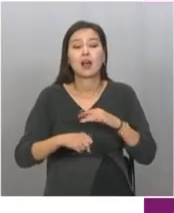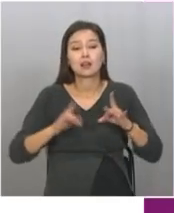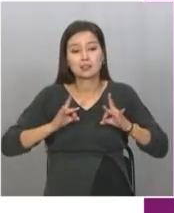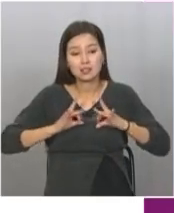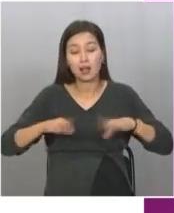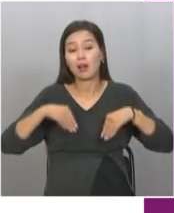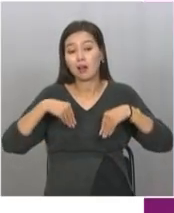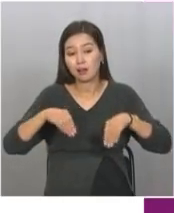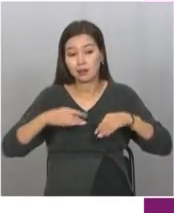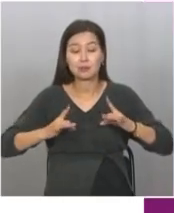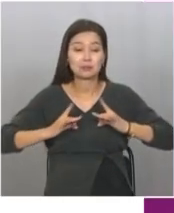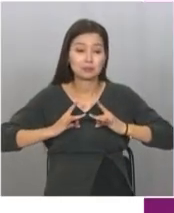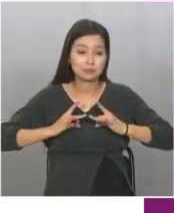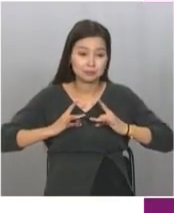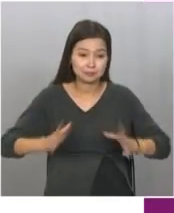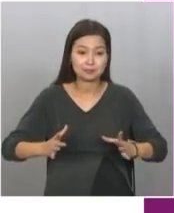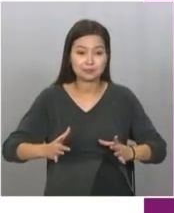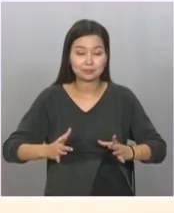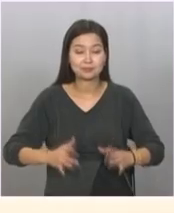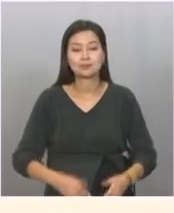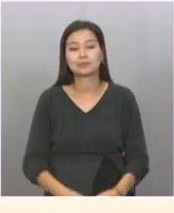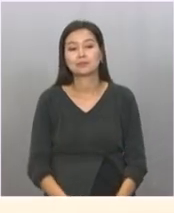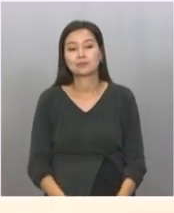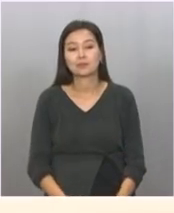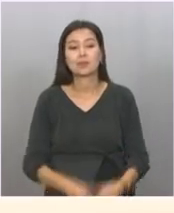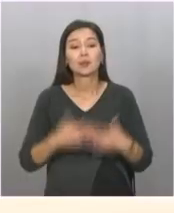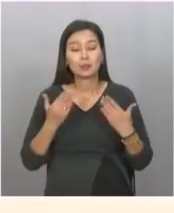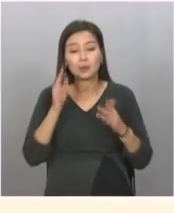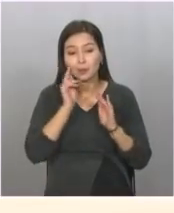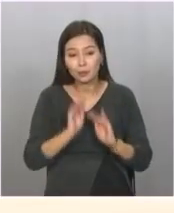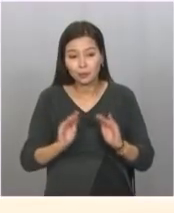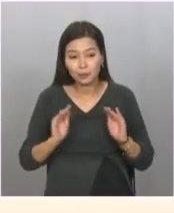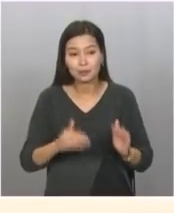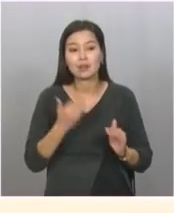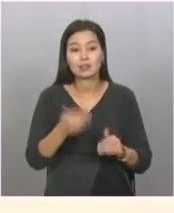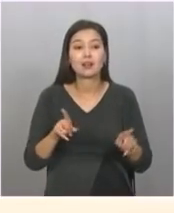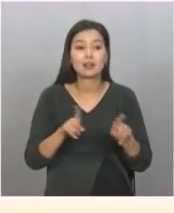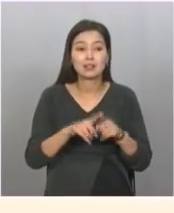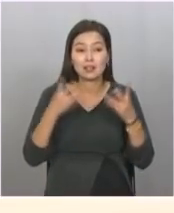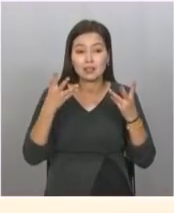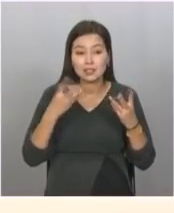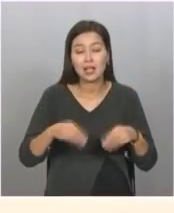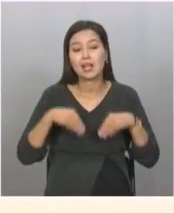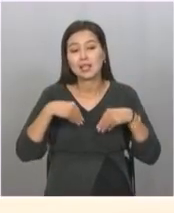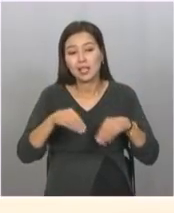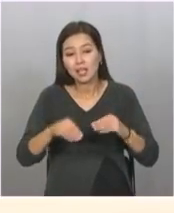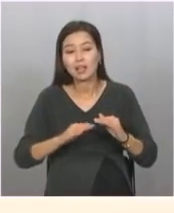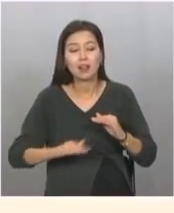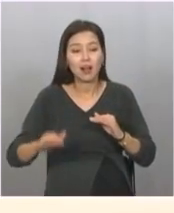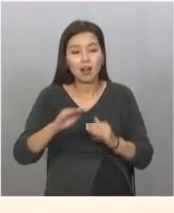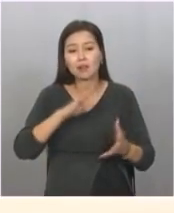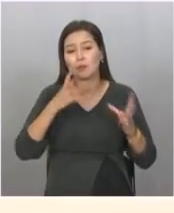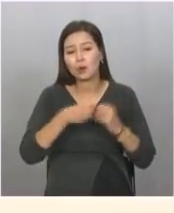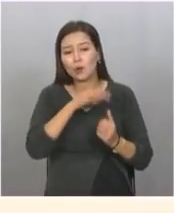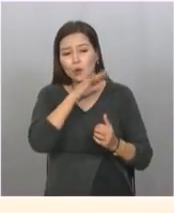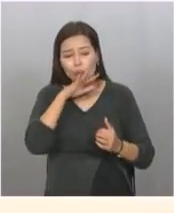мерекесі тойланатындығы айтылды. Міне оқушылар, сіздер бүгінгі сабақта егіс алқабы туралы